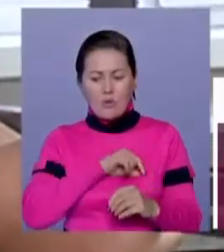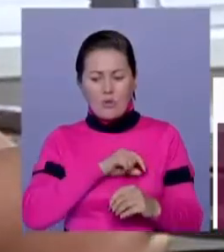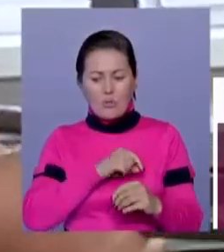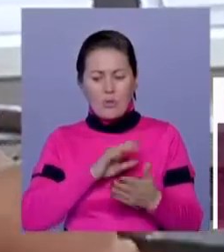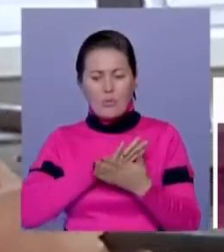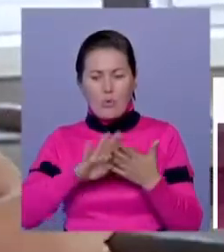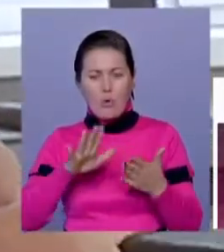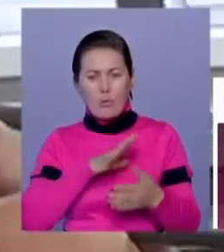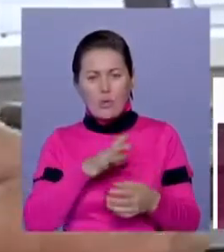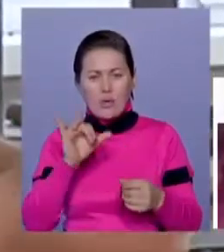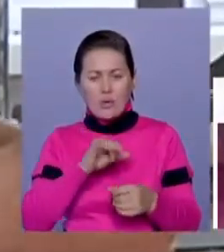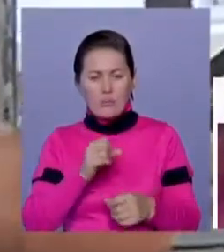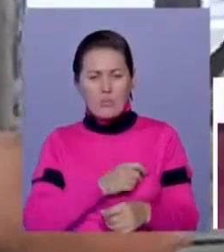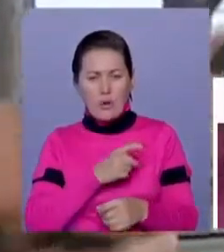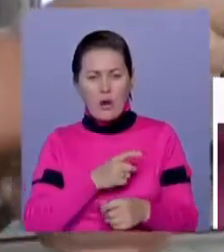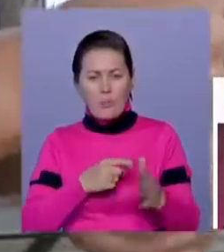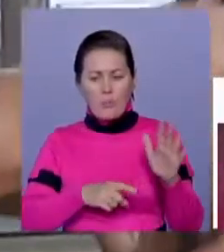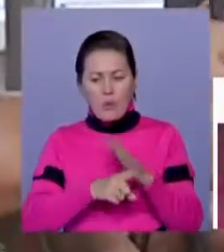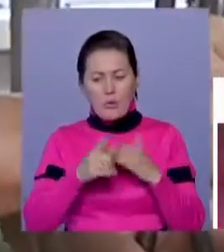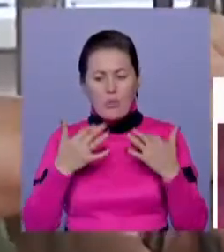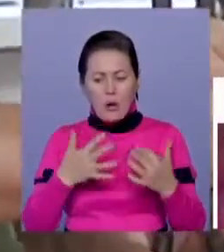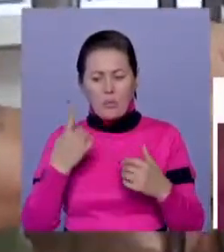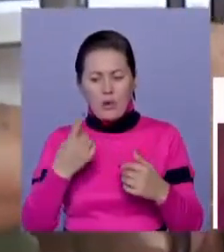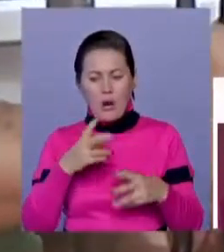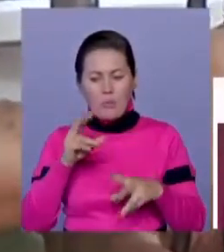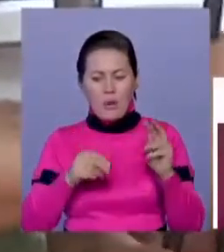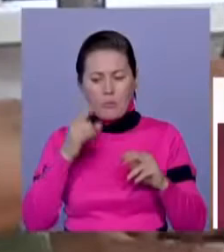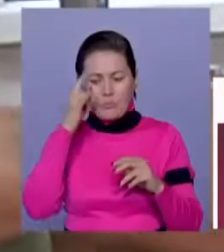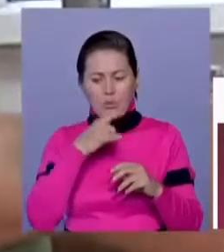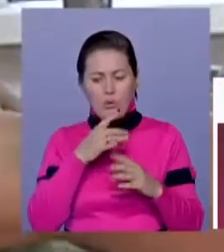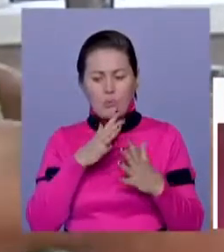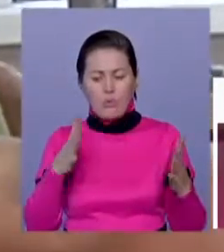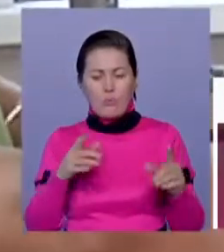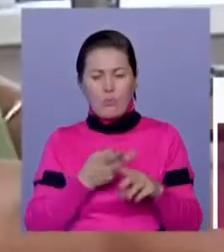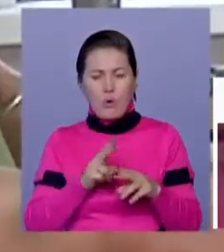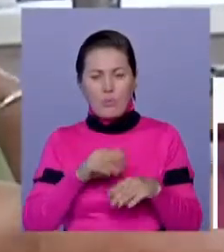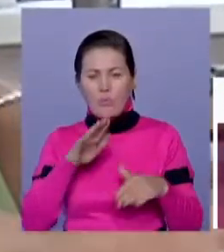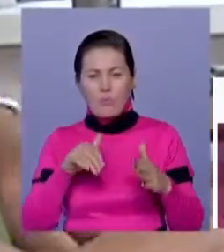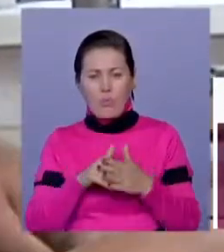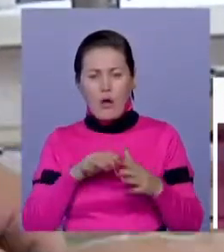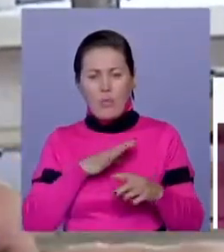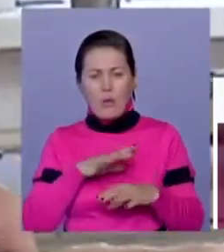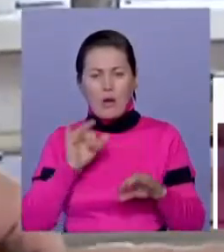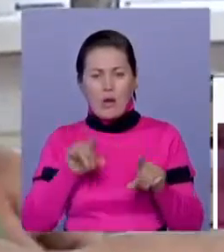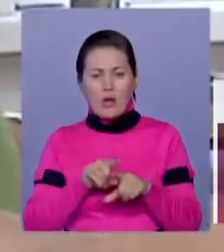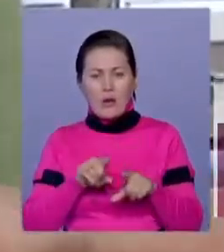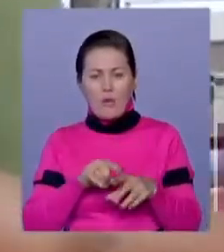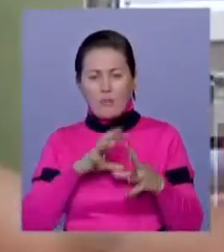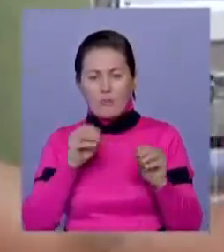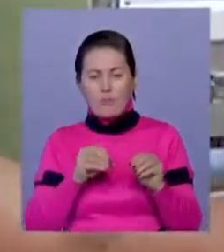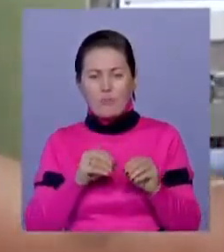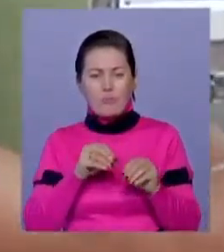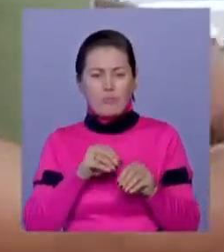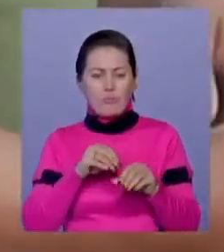таза болуды шеберлер басталаптардың бір санаған. Қазақ үшін көрік басу әлі күнге дейін кел өнердің бірі де бірегейі